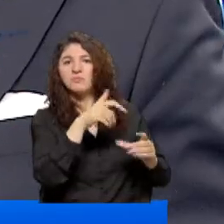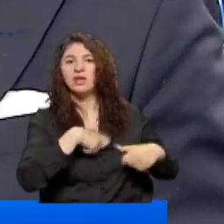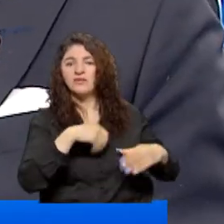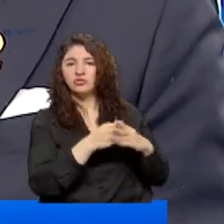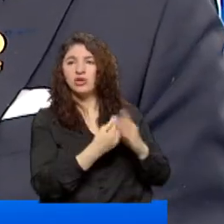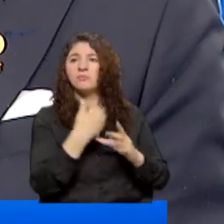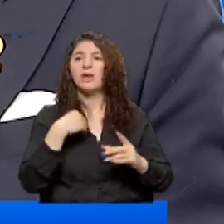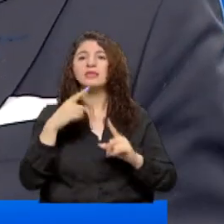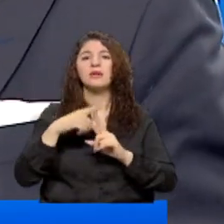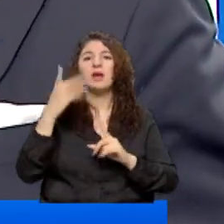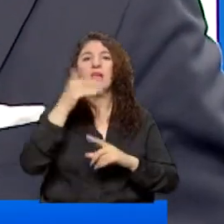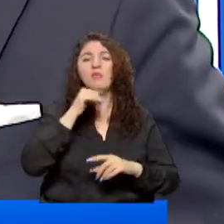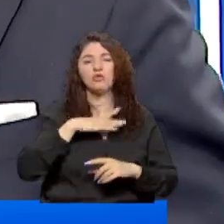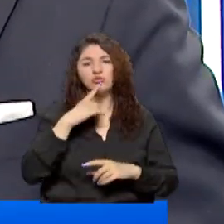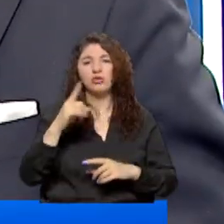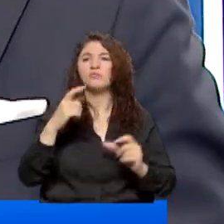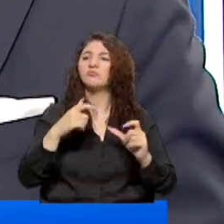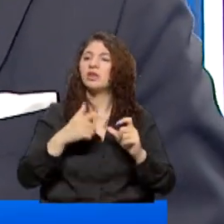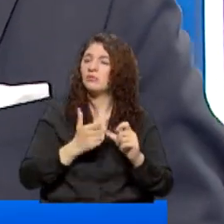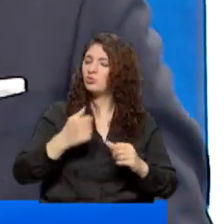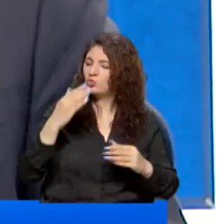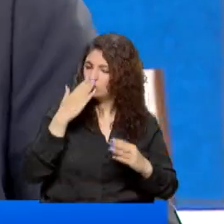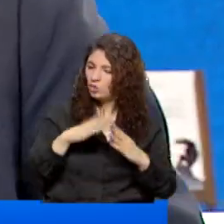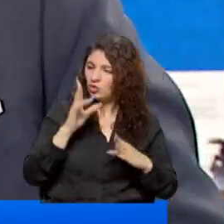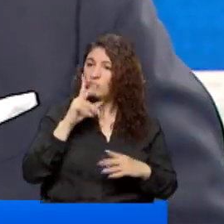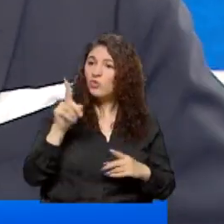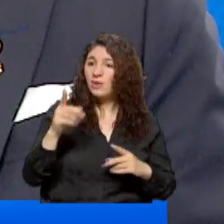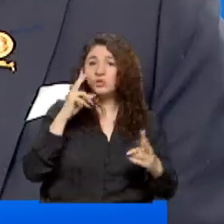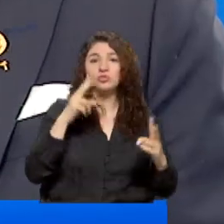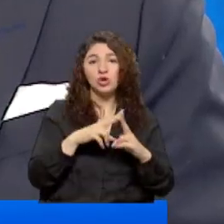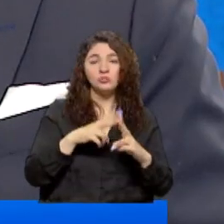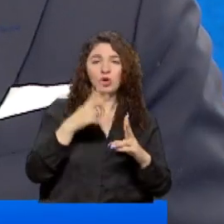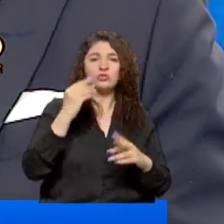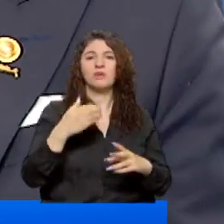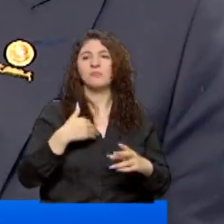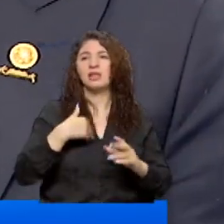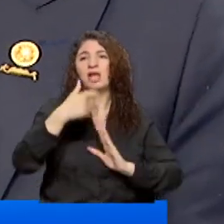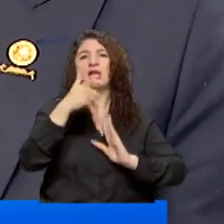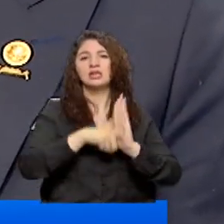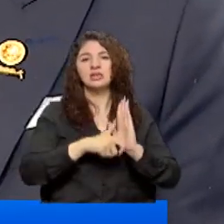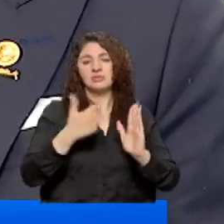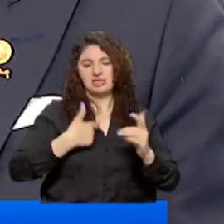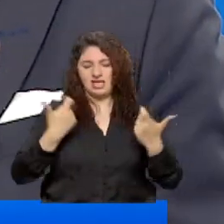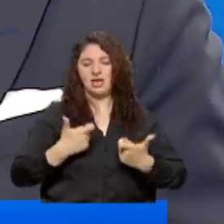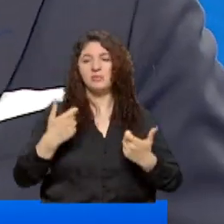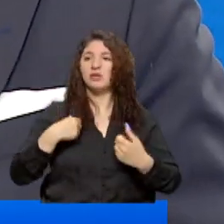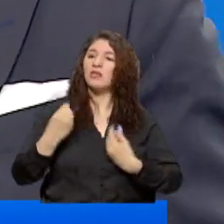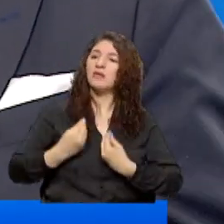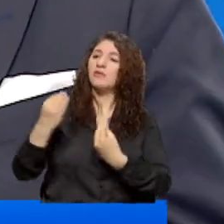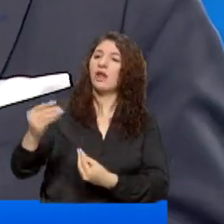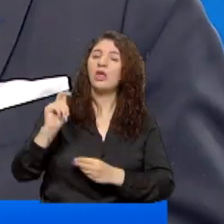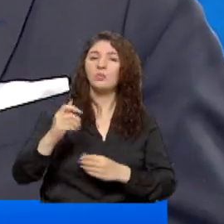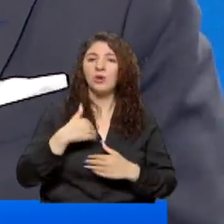mesela temel Ben Çağ bir insan yana başkanımızı uygun görürsen eğer böyle bir görüşme olursa ben liste bir temelde veriyor Ben de